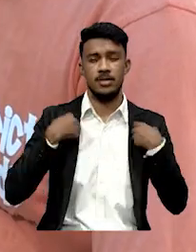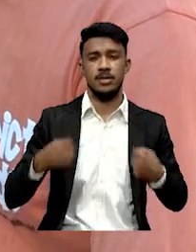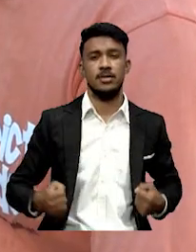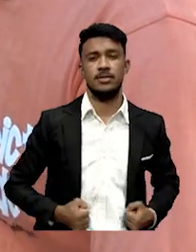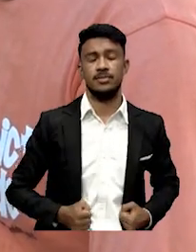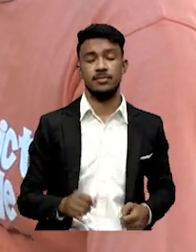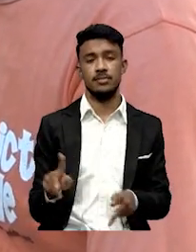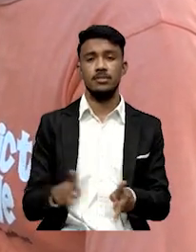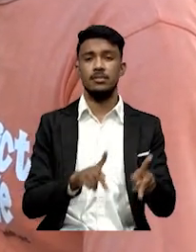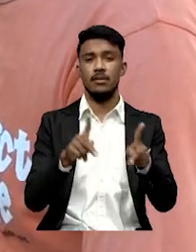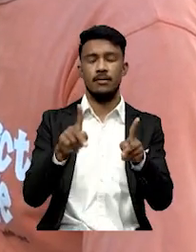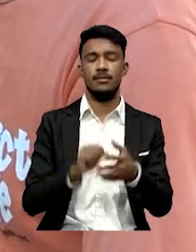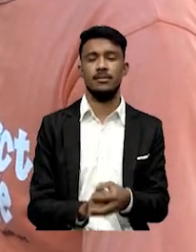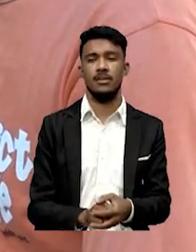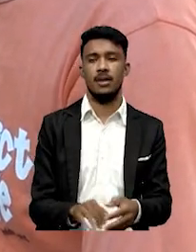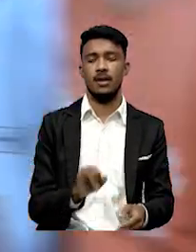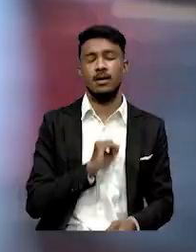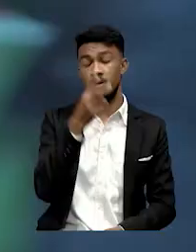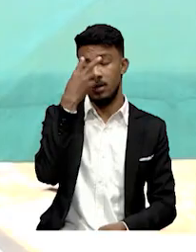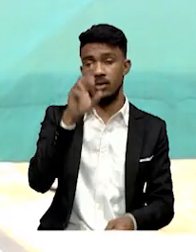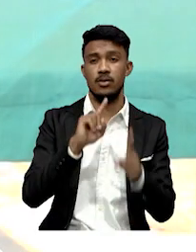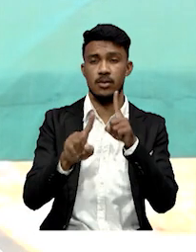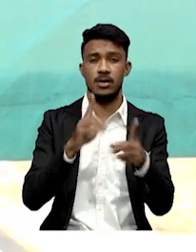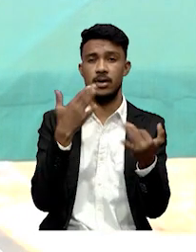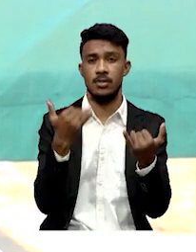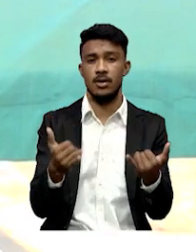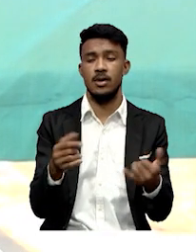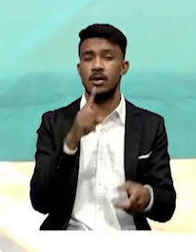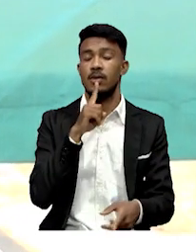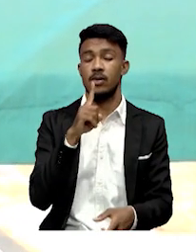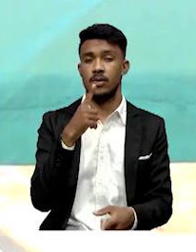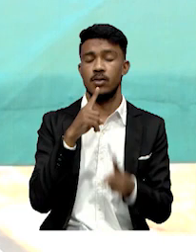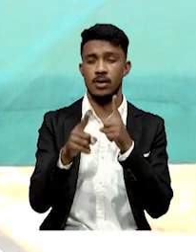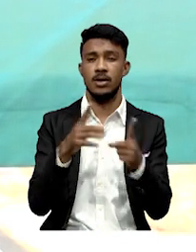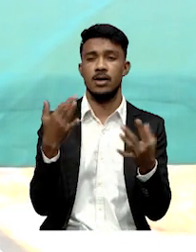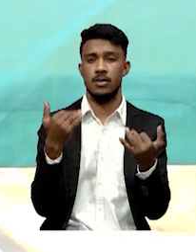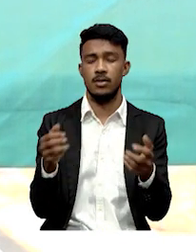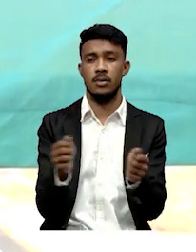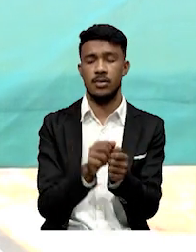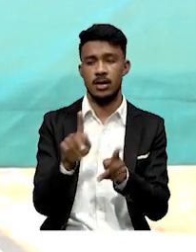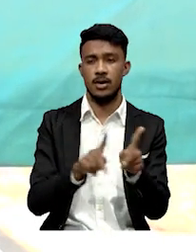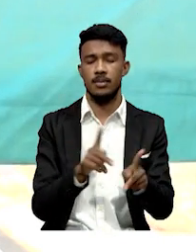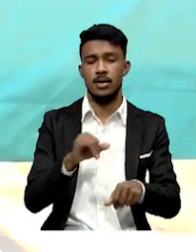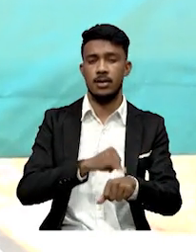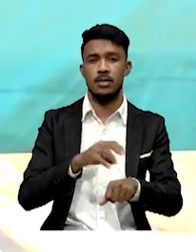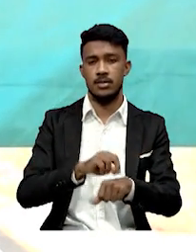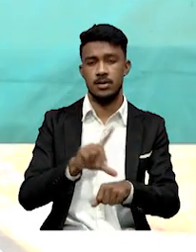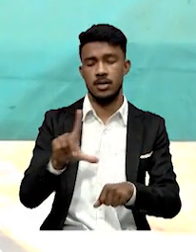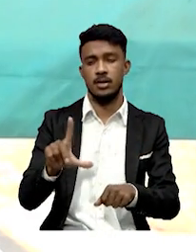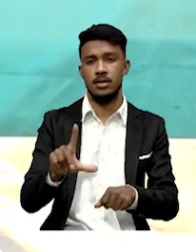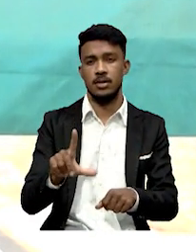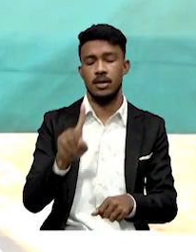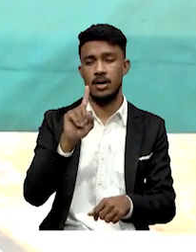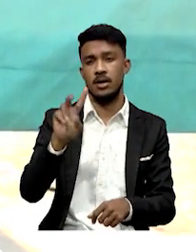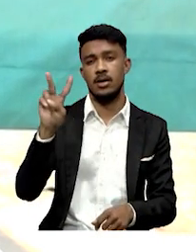salute, al CRE, con via della ONU, con via Cheda, al parceiro internazionale, e da